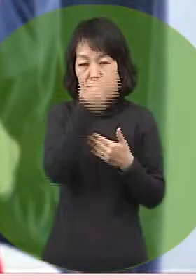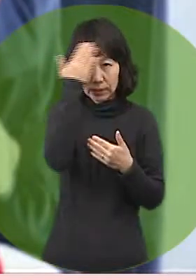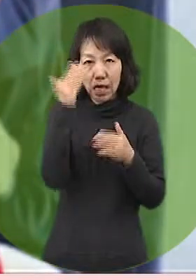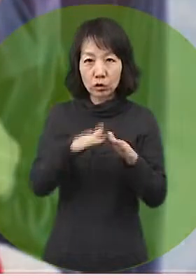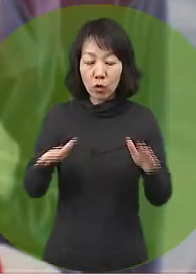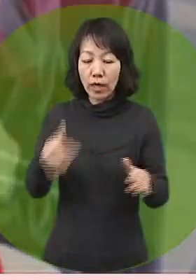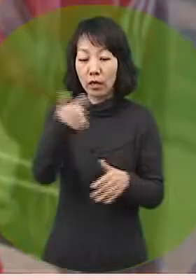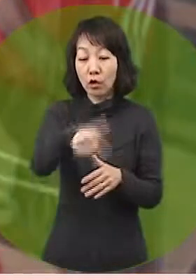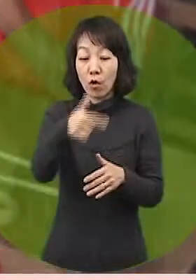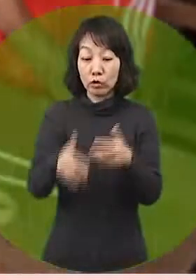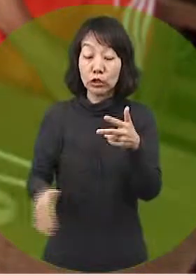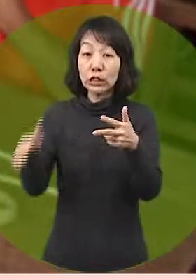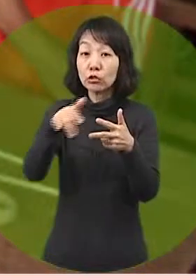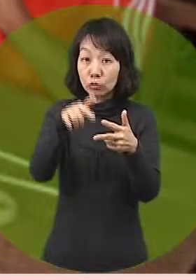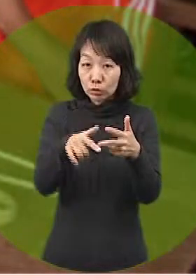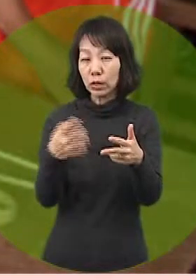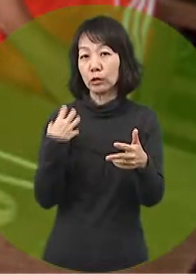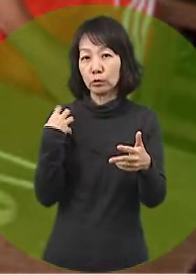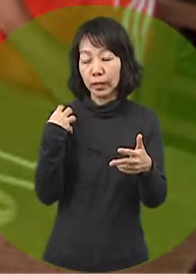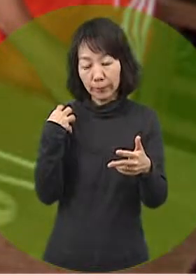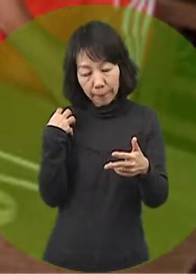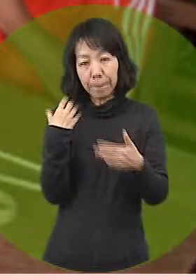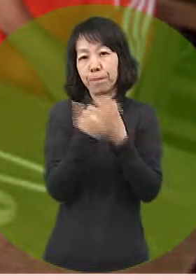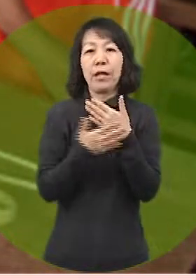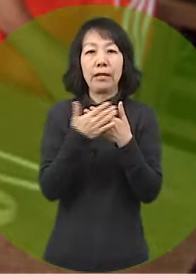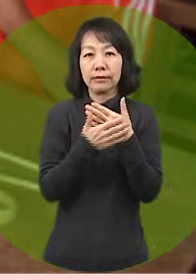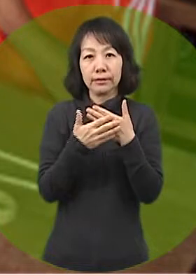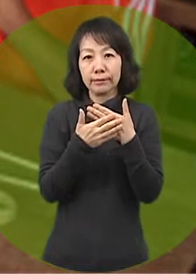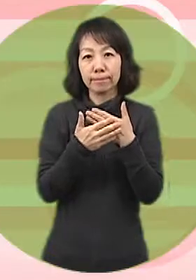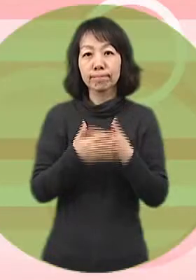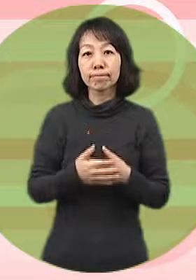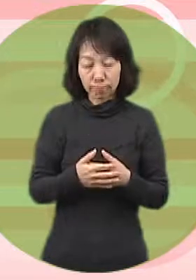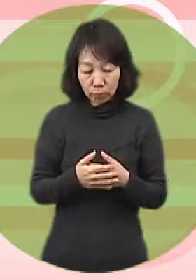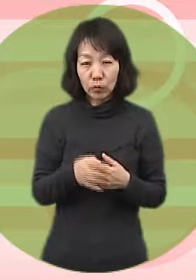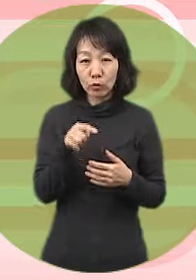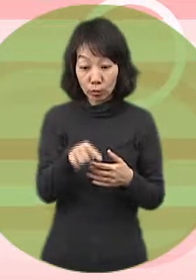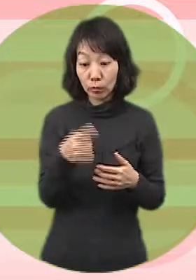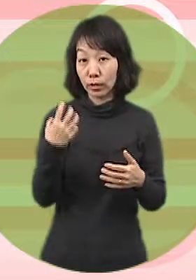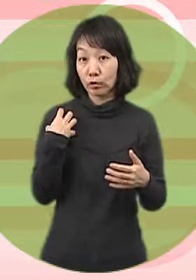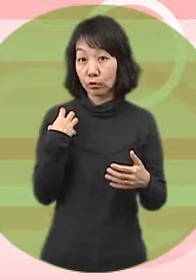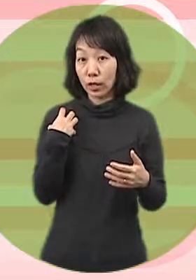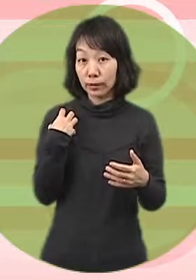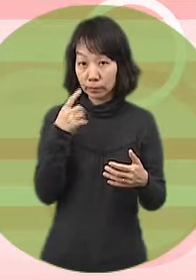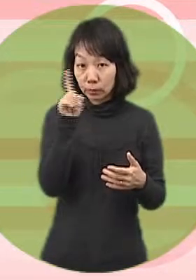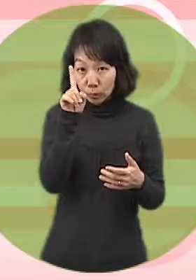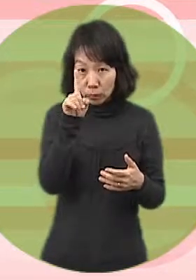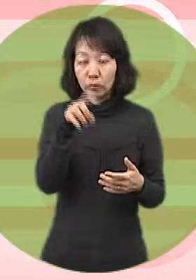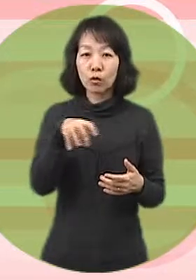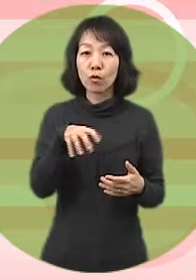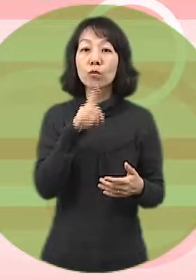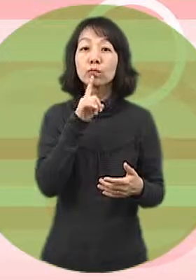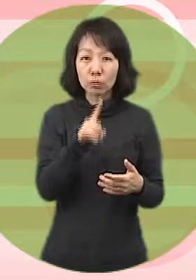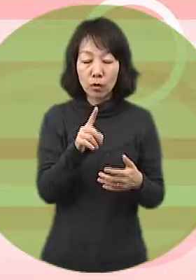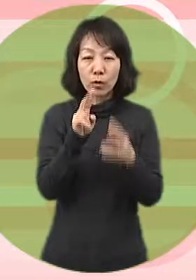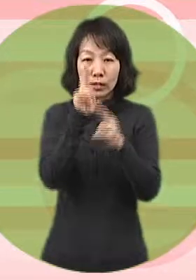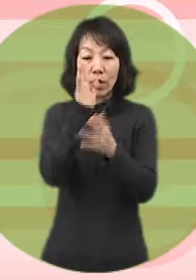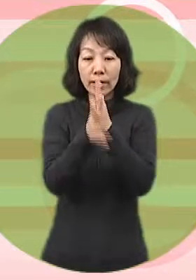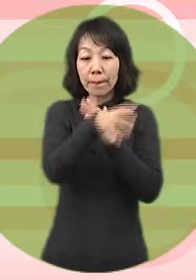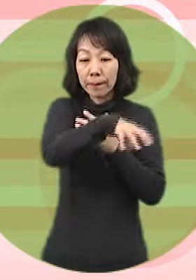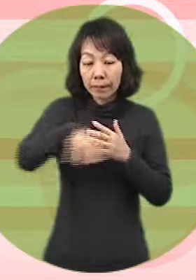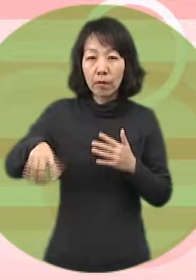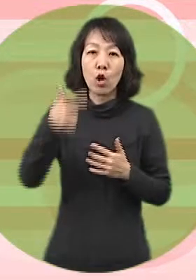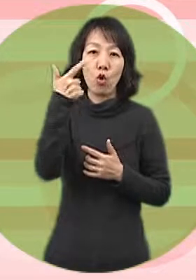施設の役割がますます重要になっています。その役割を担うのがご覧の県内6カ所に